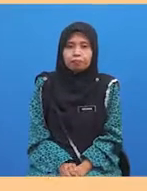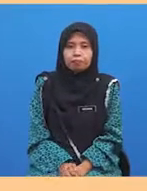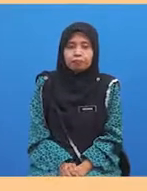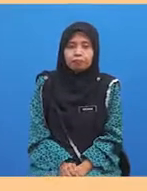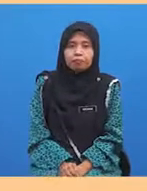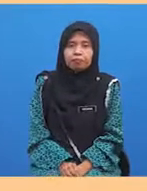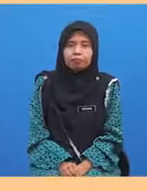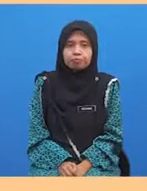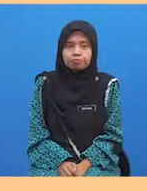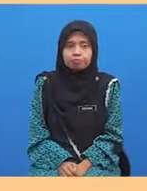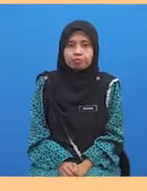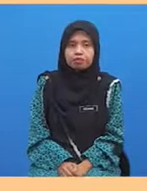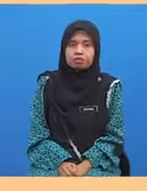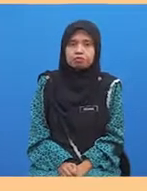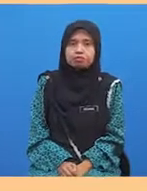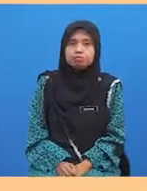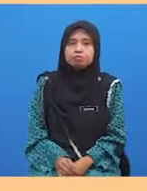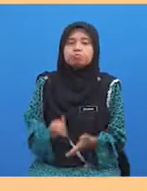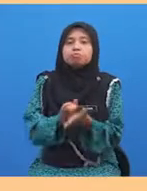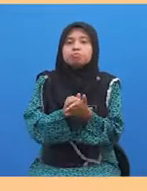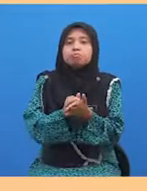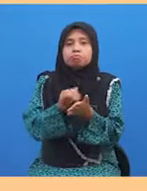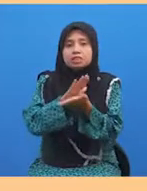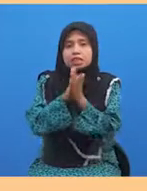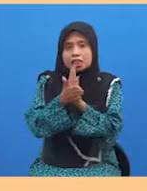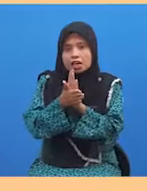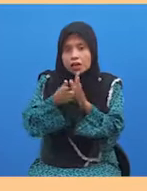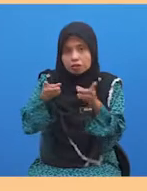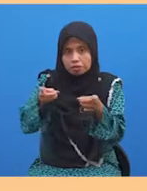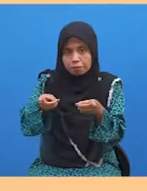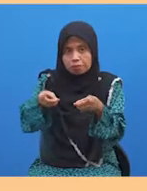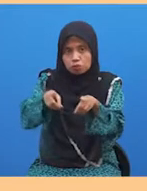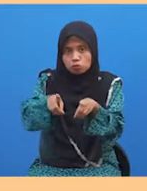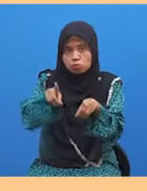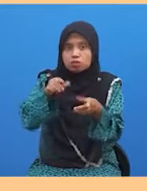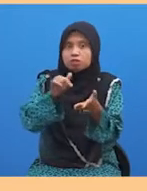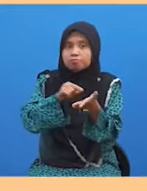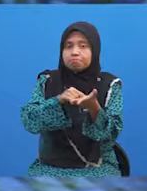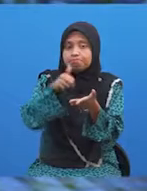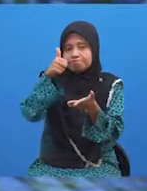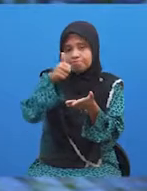juga menjadikan peristiwa ini semakin menarik.